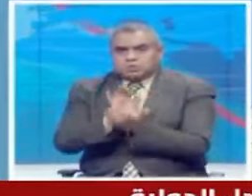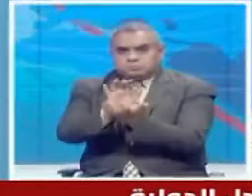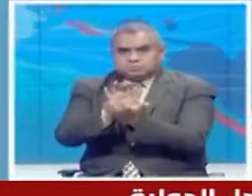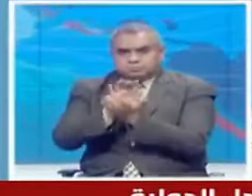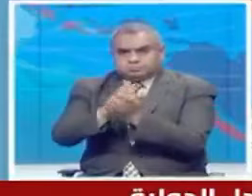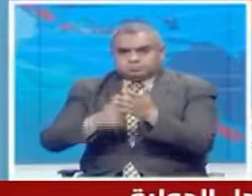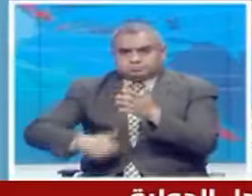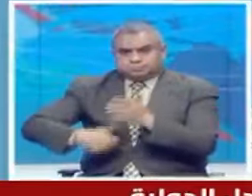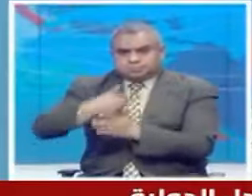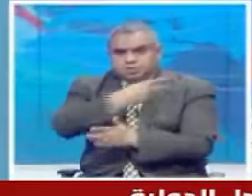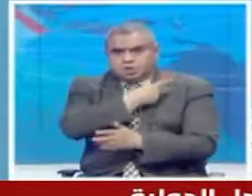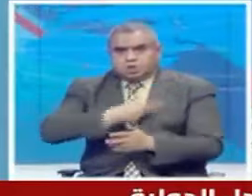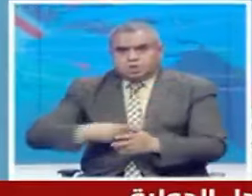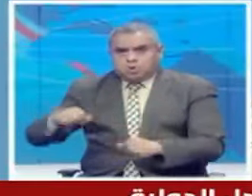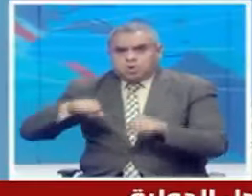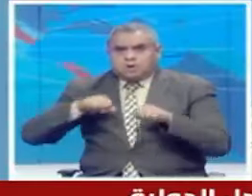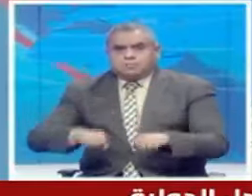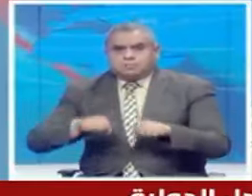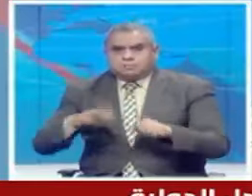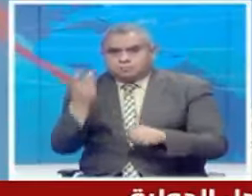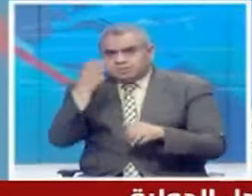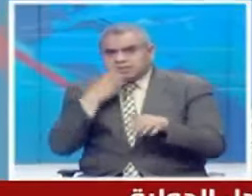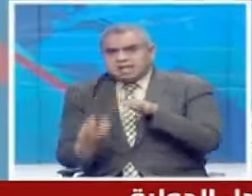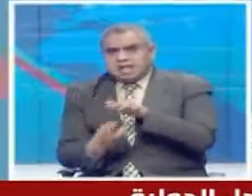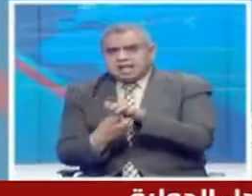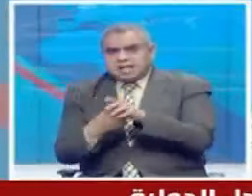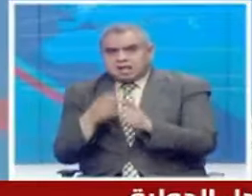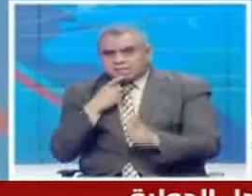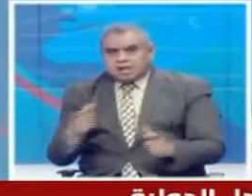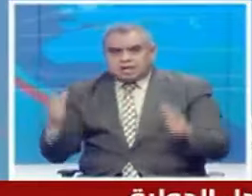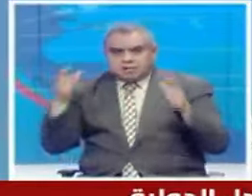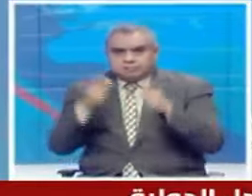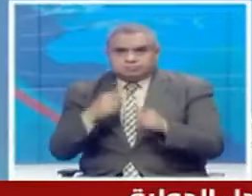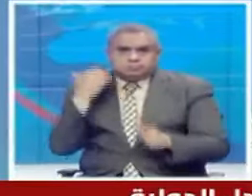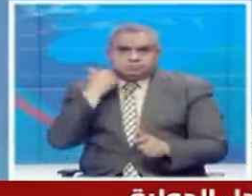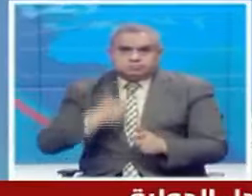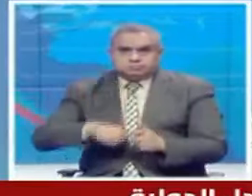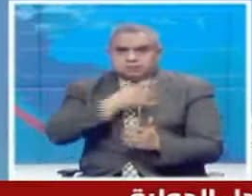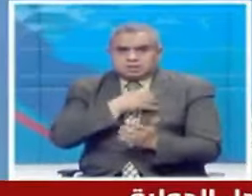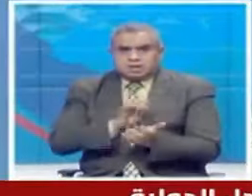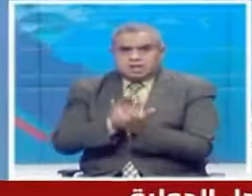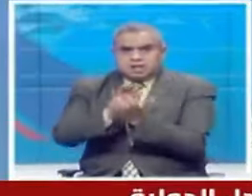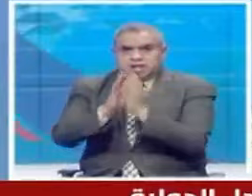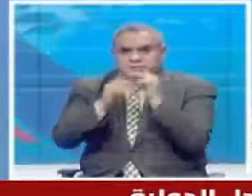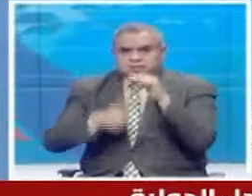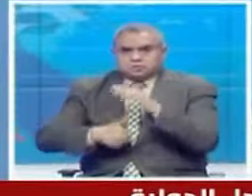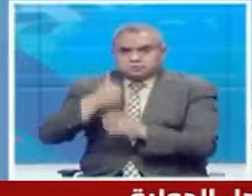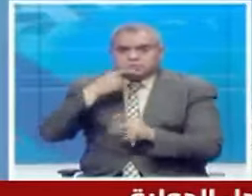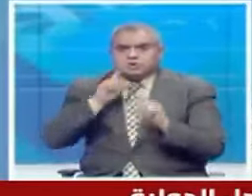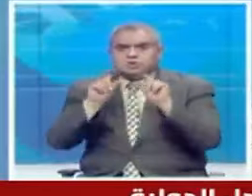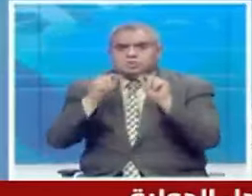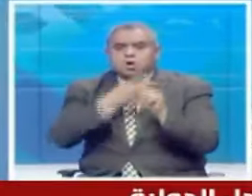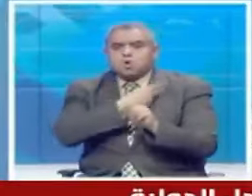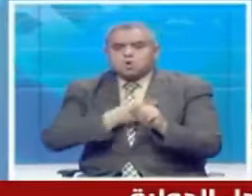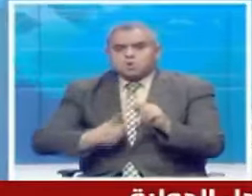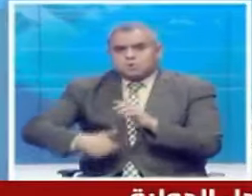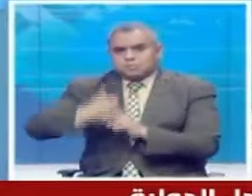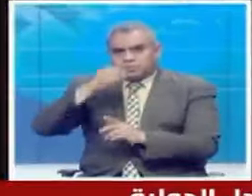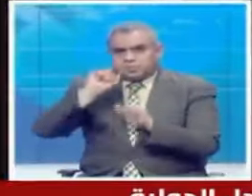أفضل أداء بالجهاز الإداري للجامعة في الدورة الثانية له، وذلك ضمن جوائز مصر للتميز الحكومي. نتابع.